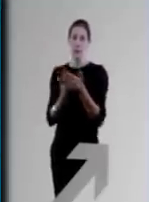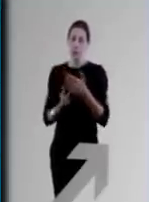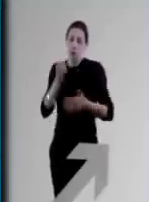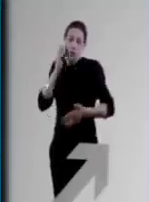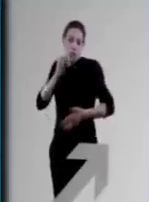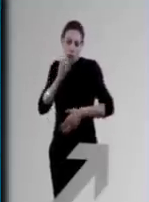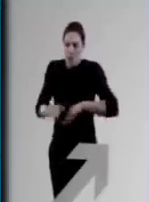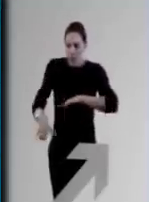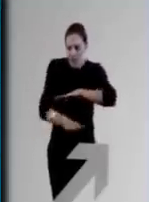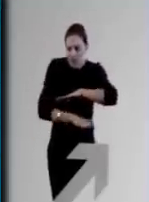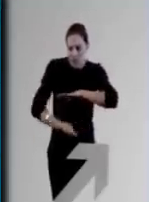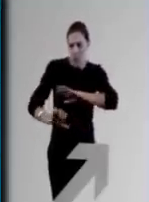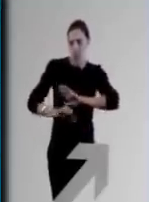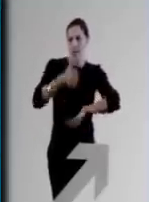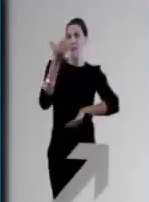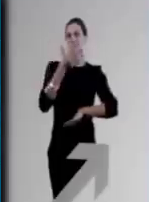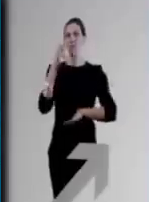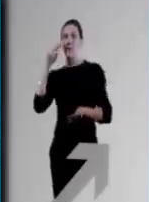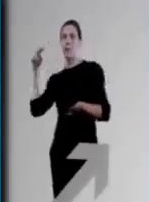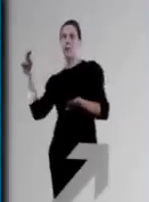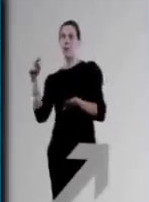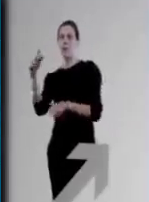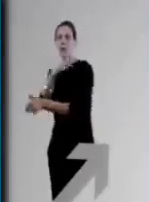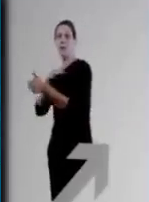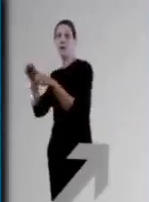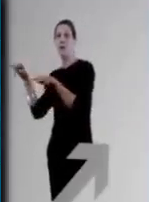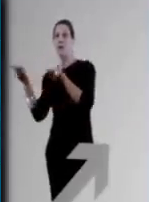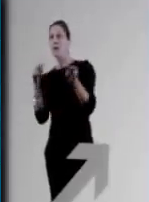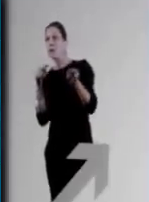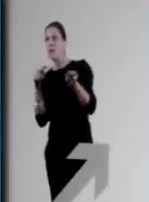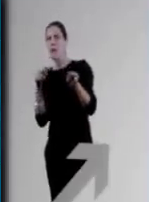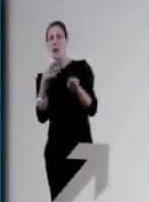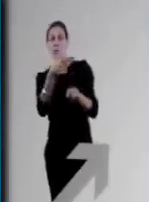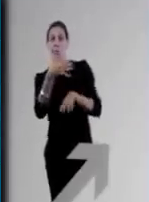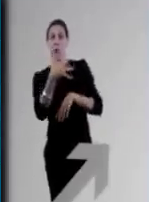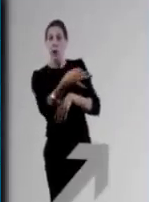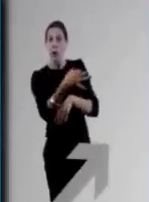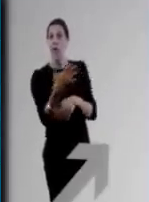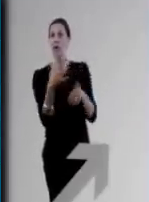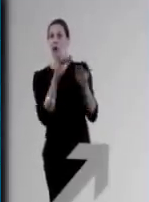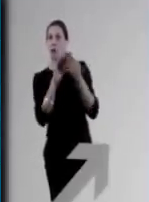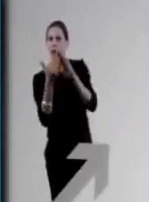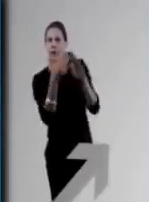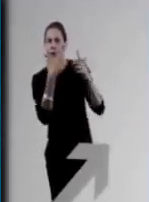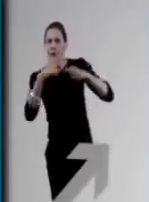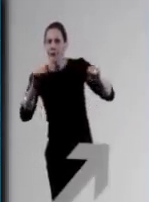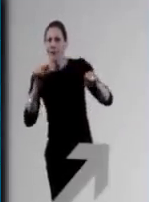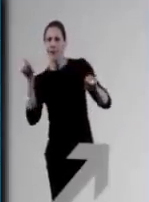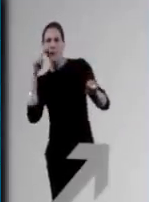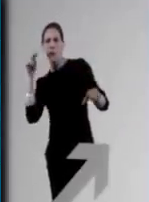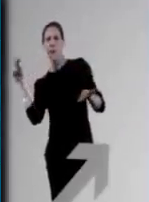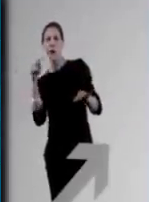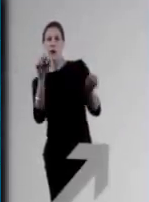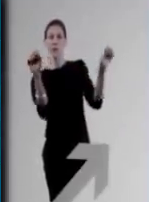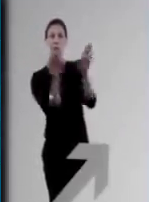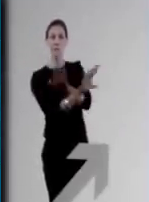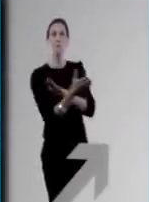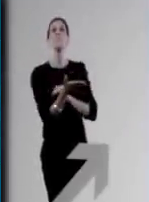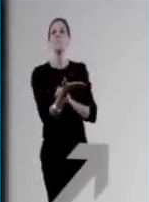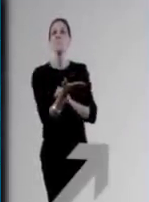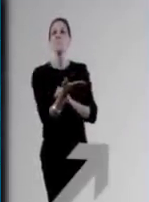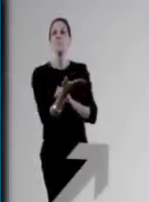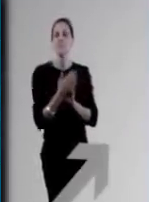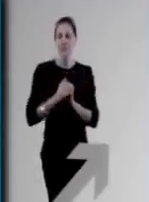société. Et ça commence souvent par le regard. Donc le regard des gens sur une minorité, sur une